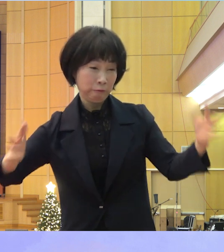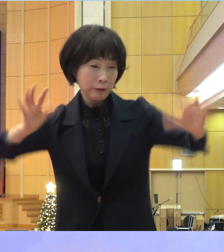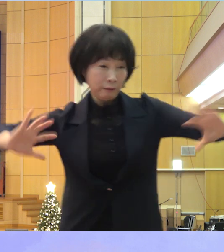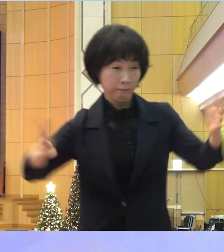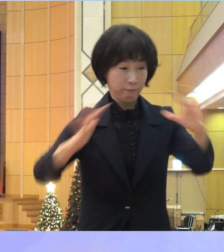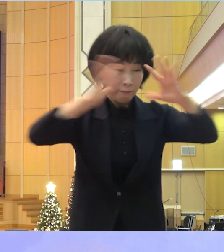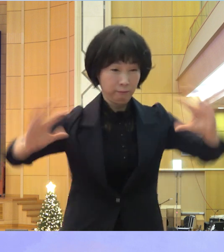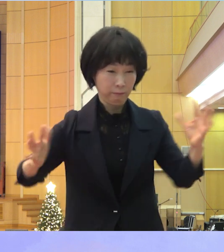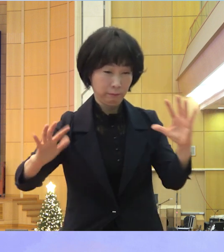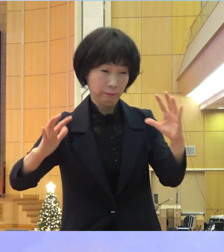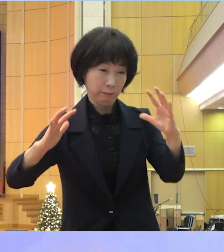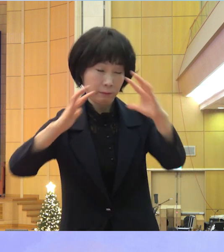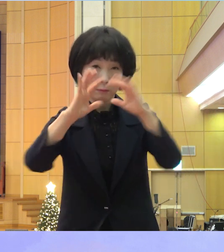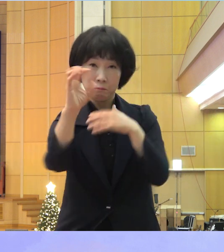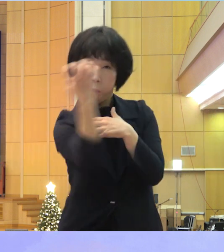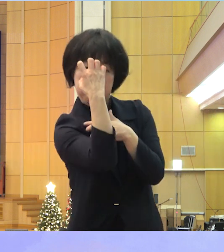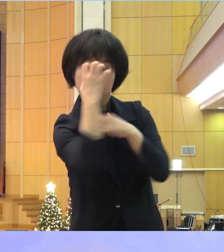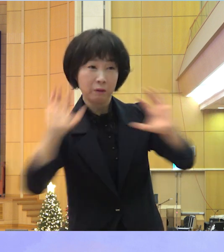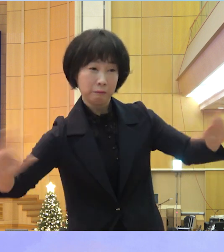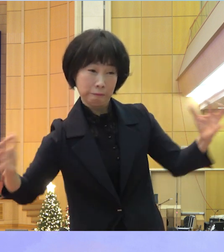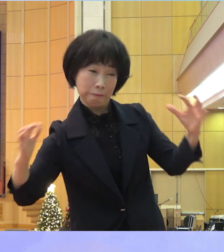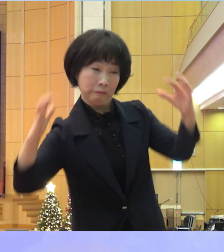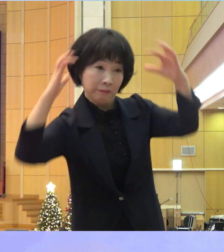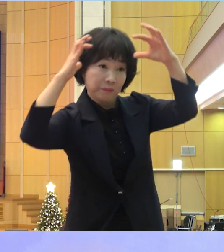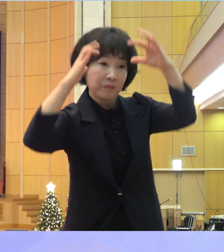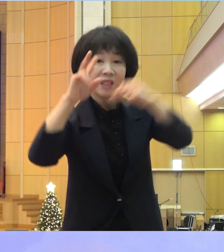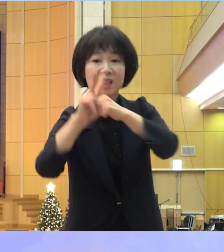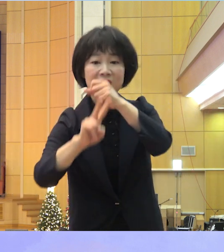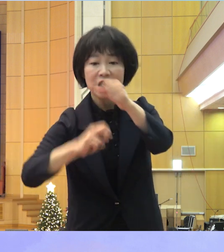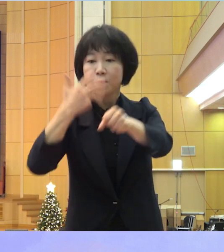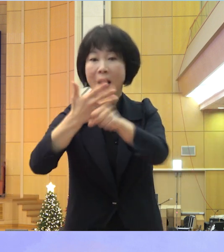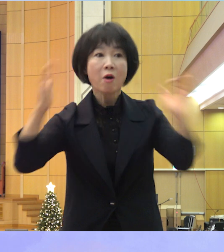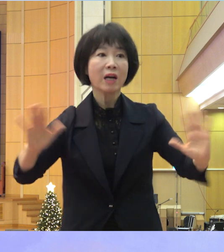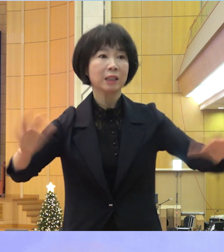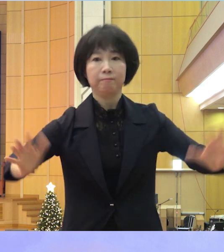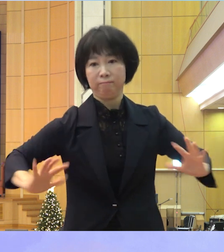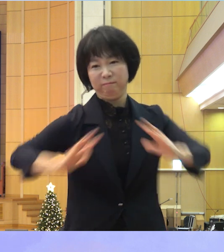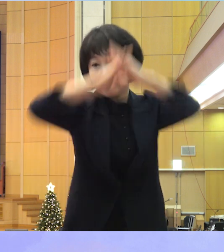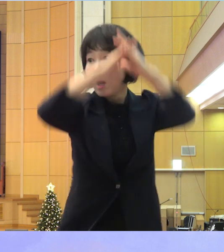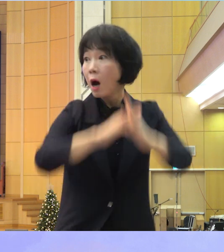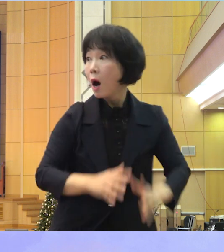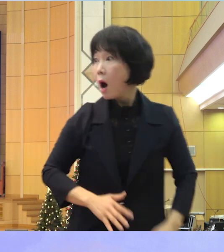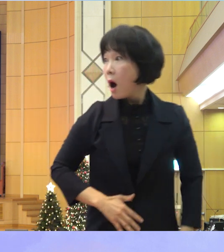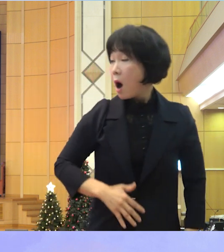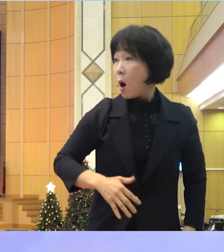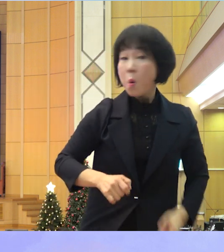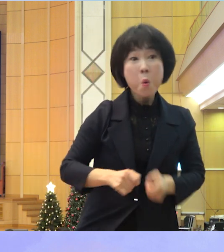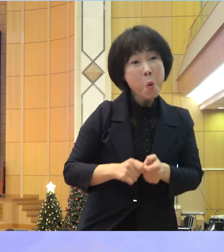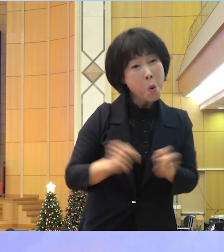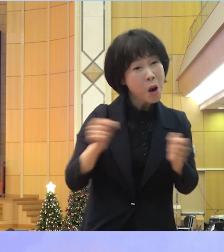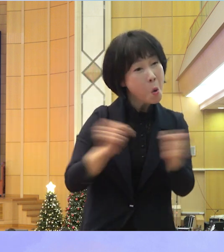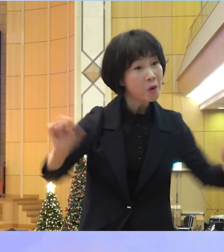얼마나 웅장하게, 얼마나 살라고 그렇게 지었는지는 모르겠는데, 예,